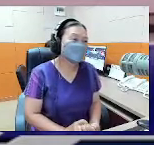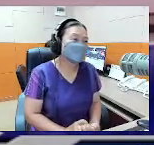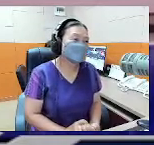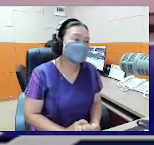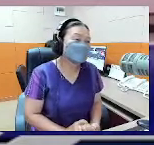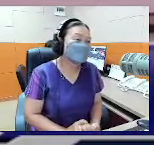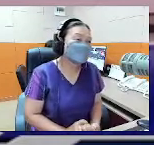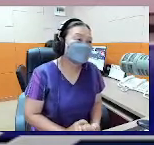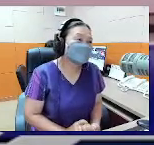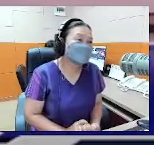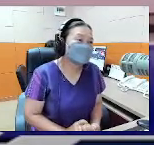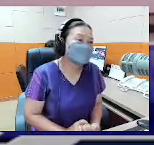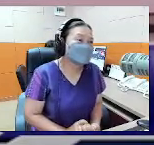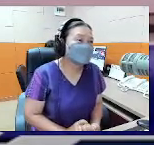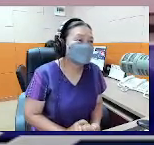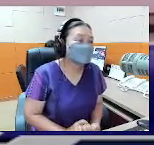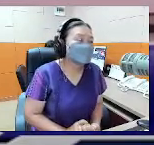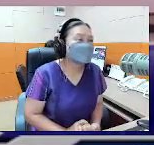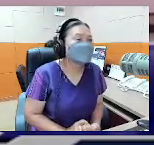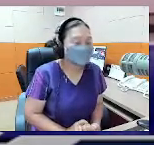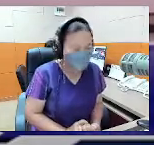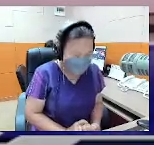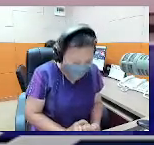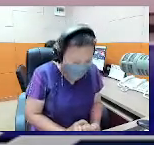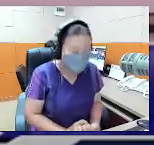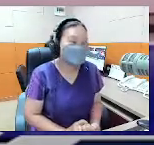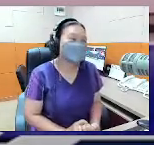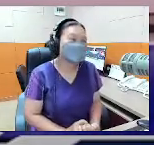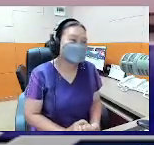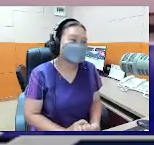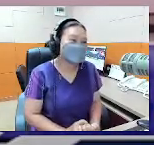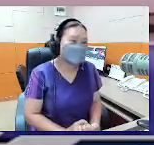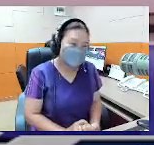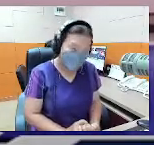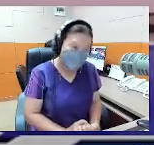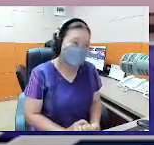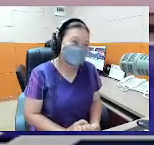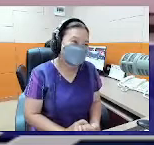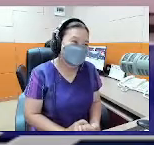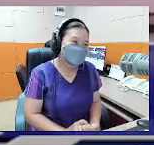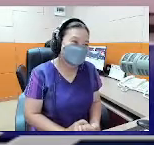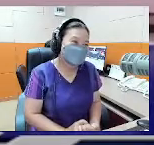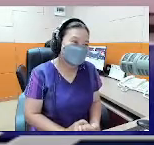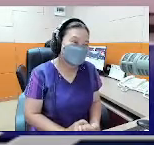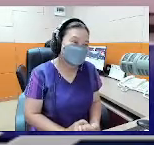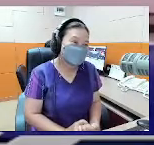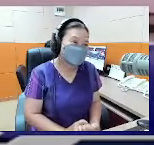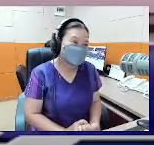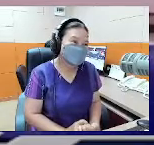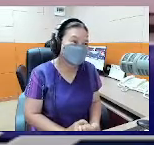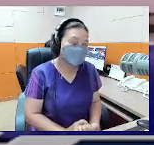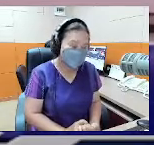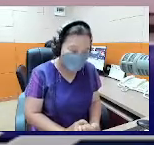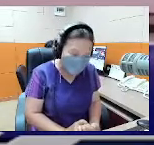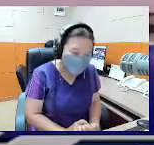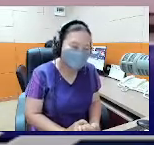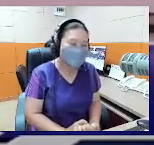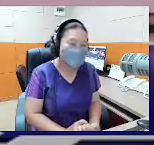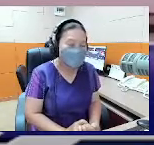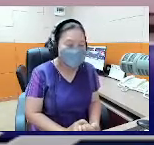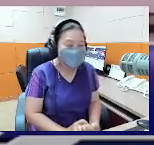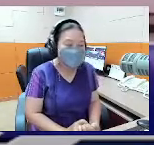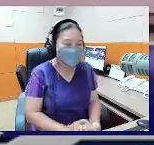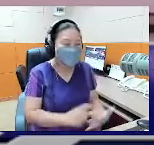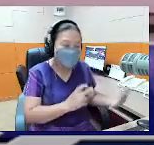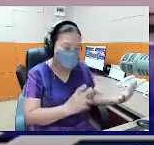ในเรื่องของการเจริญเติบโตของผู้บริโภคค่อนข้างที่จะสูงเลยนะคะอีกหลักสูตรก็คือหลักสูตรท่องเที่ยวค่ะ